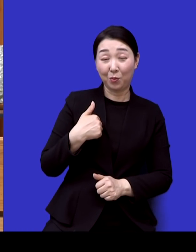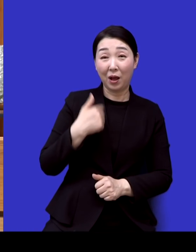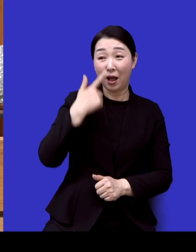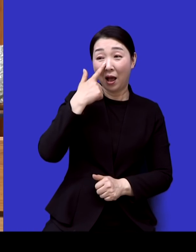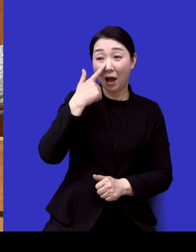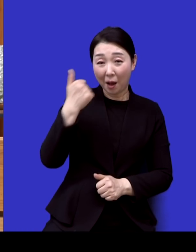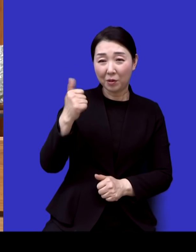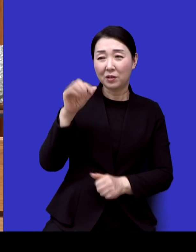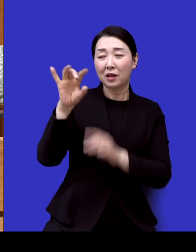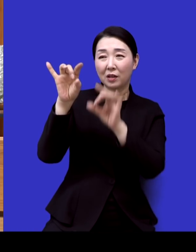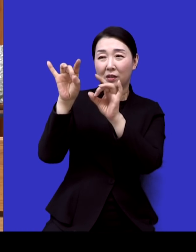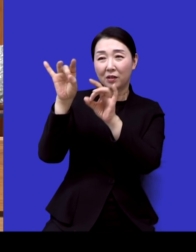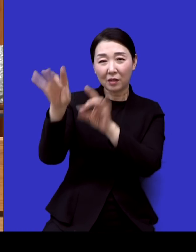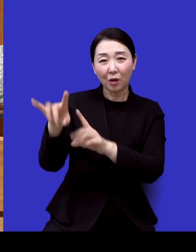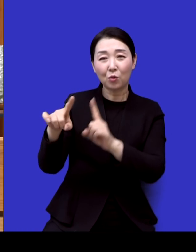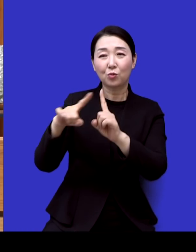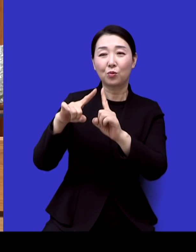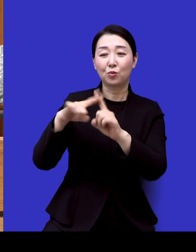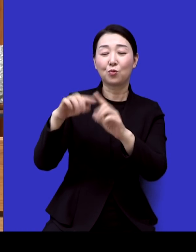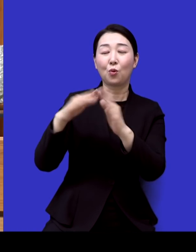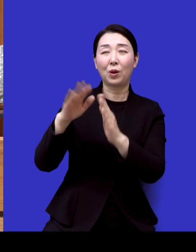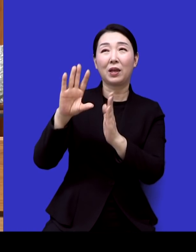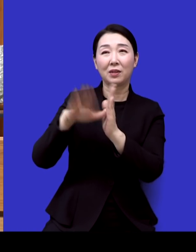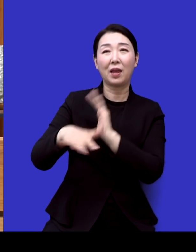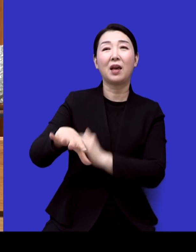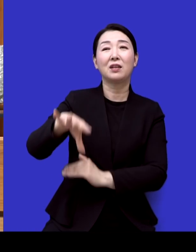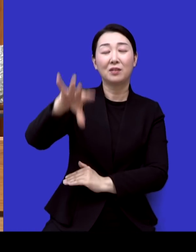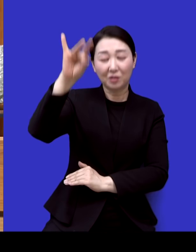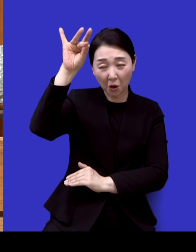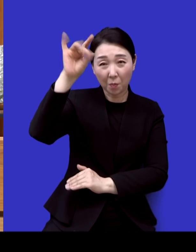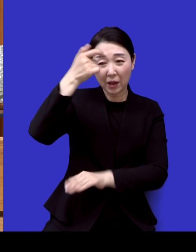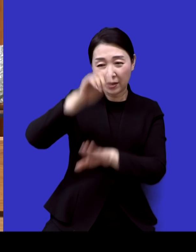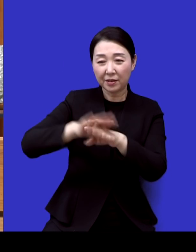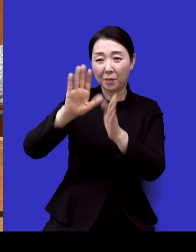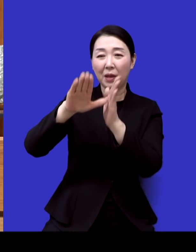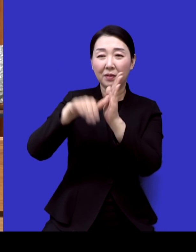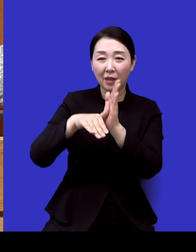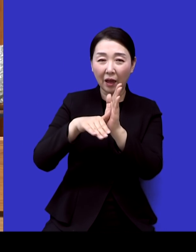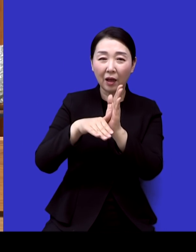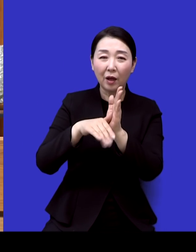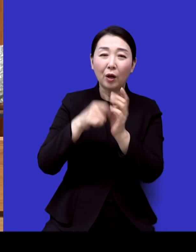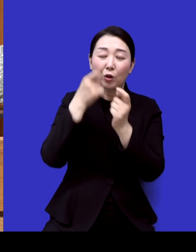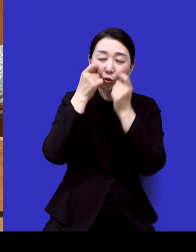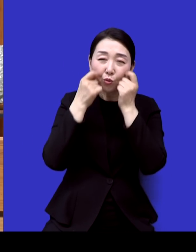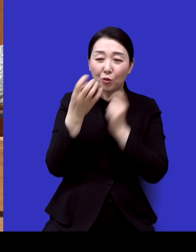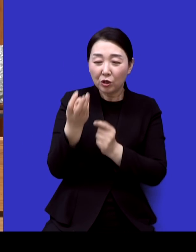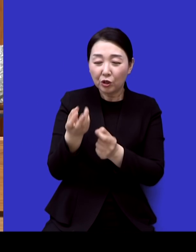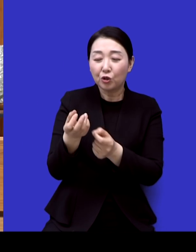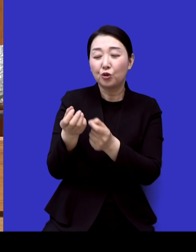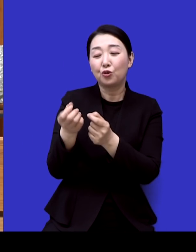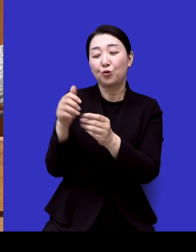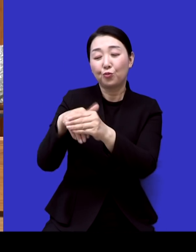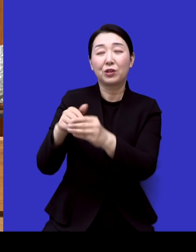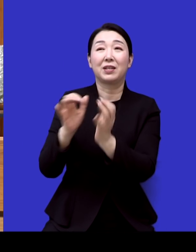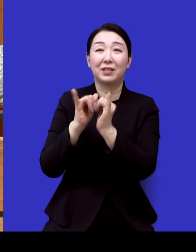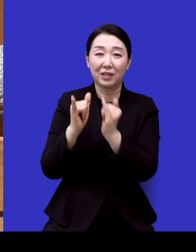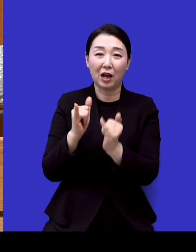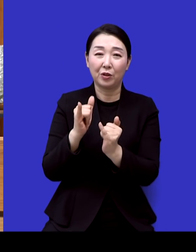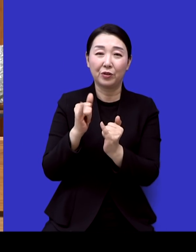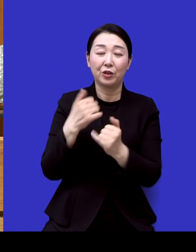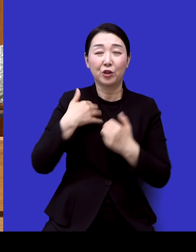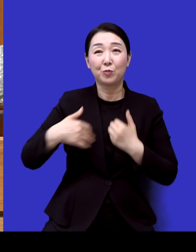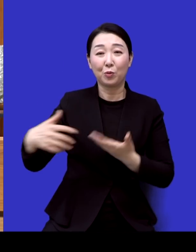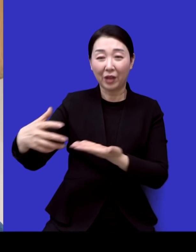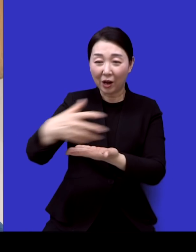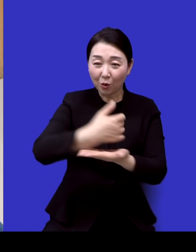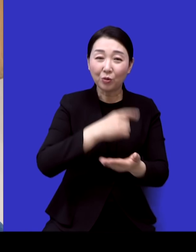처음 예배드릴 때 선포했던 눈물을 흘리며 씨를 뿌리는 자는 기쁨으로 거두리로다라는 말 자체로 그대로 미국에서 씨를